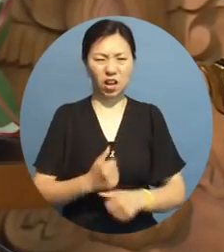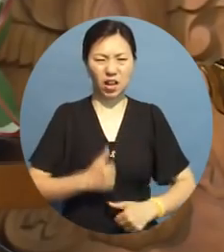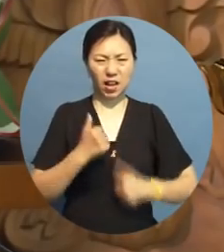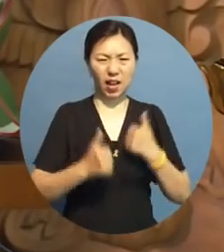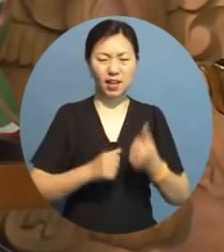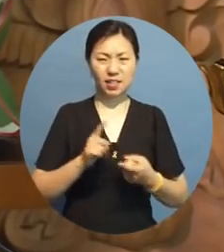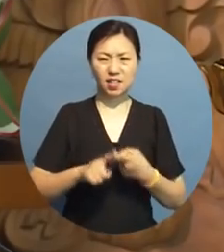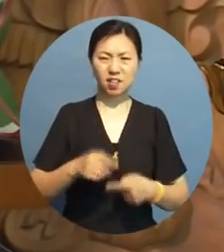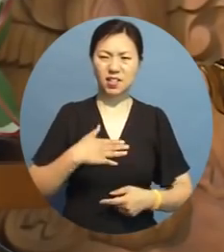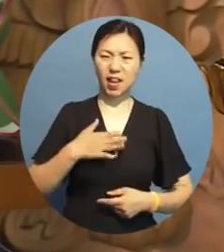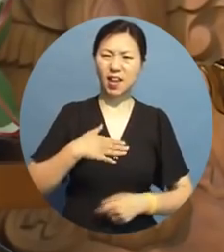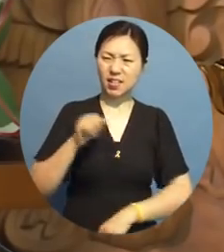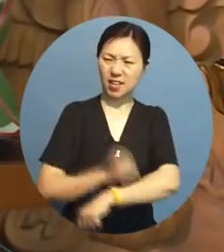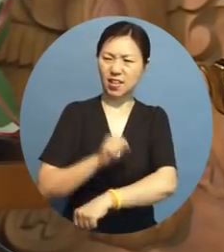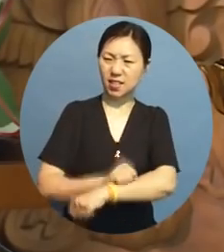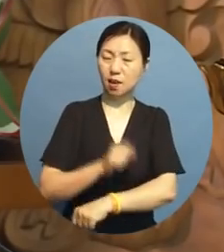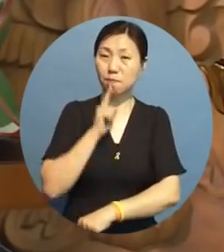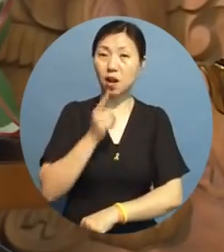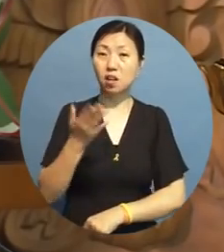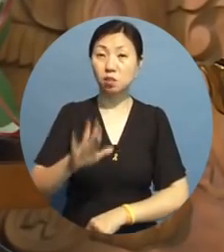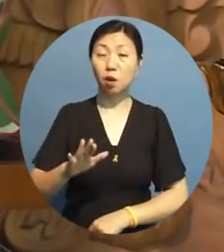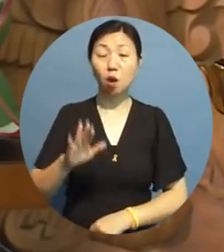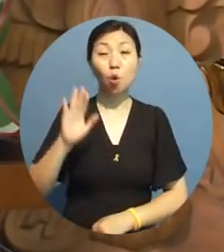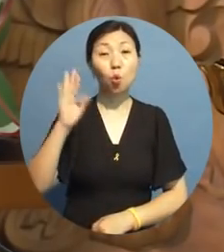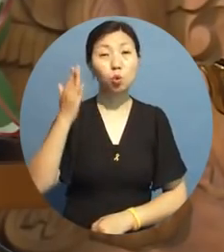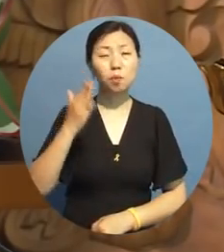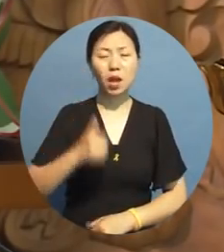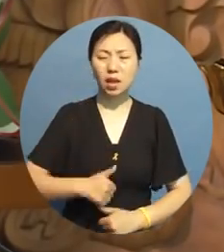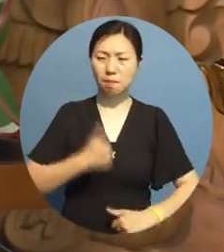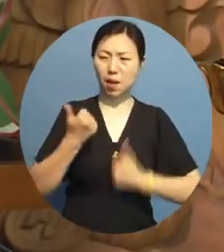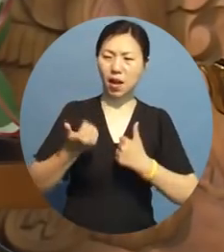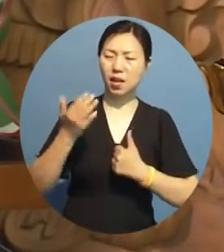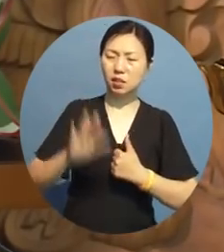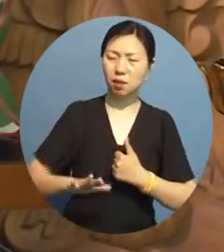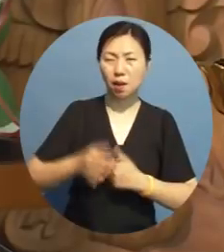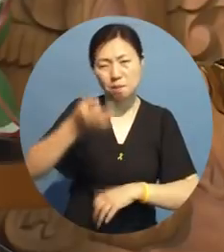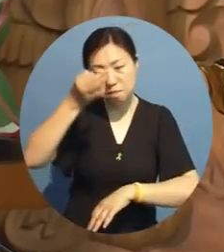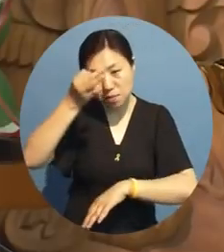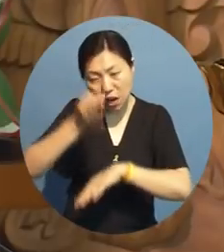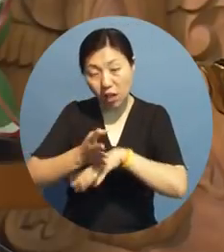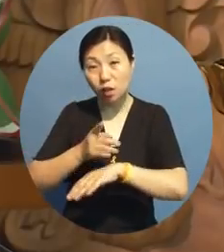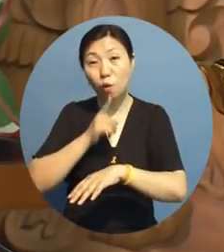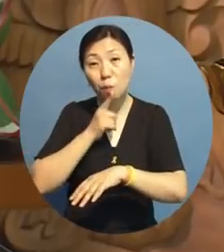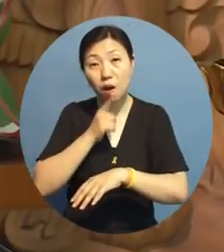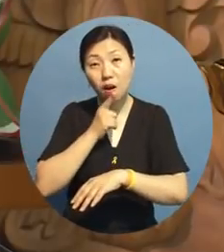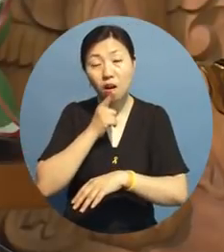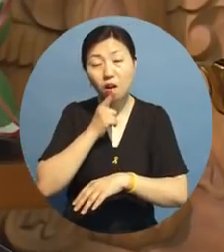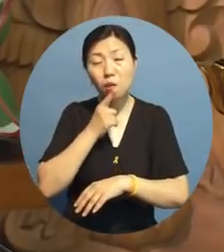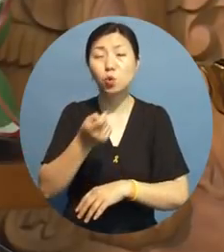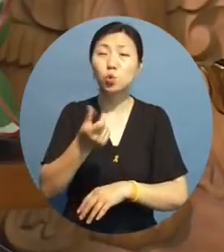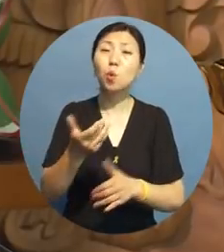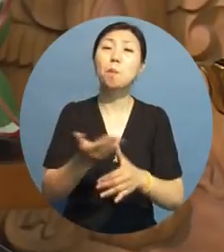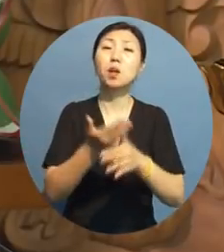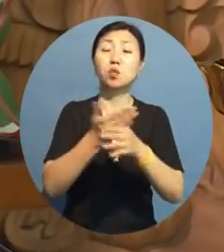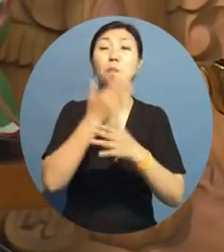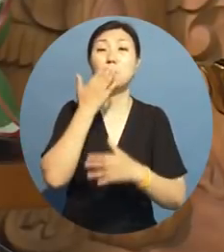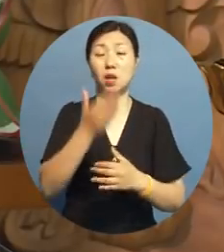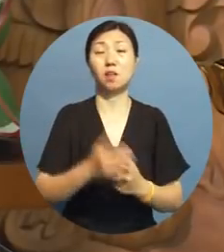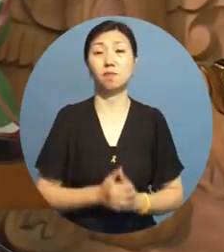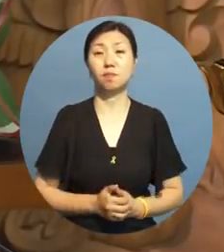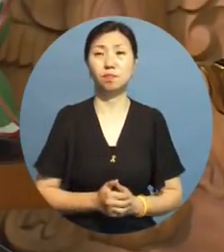성질 내놓고 지잘했다고 했는데 요새는 성질 내놓고 미안하다 소리 할 줄 알면 발전했나 안 했나?